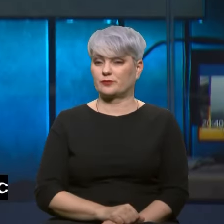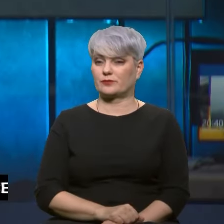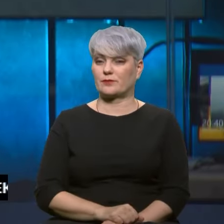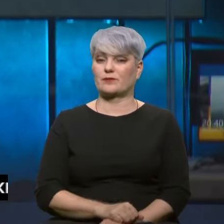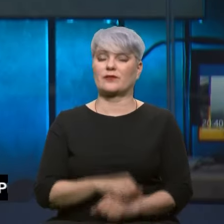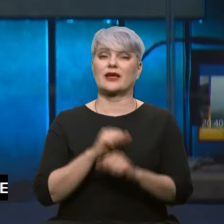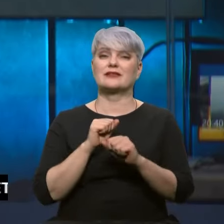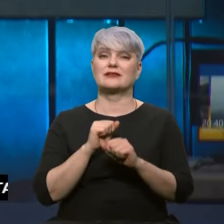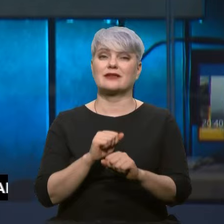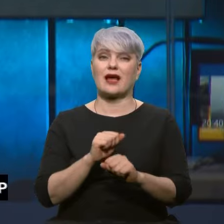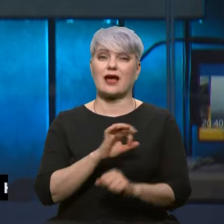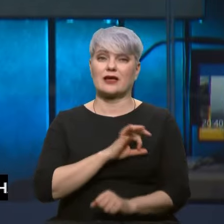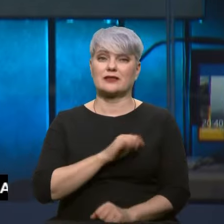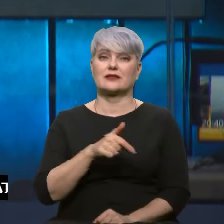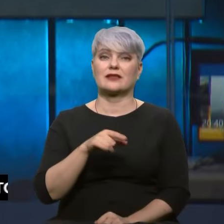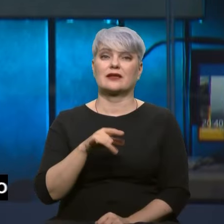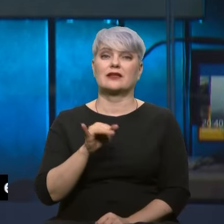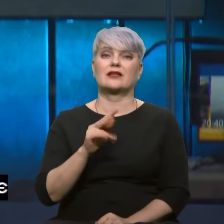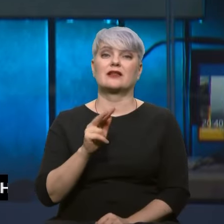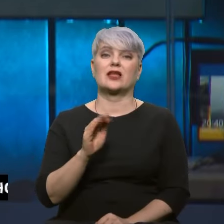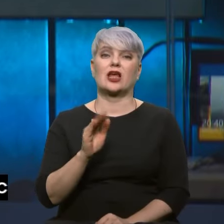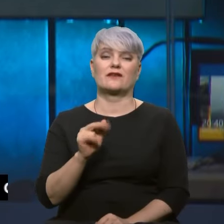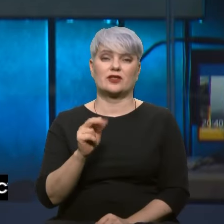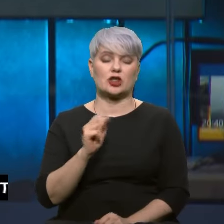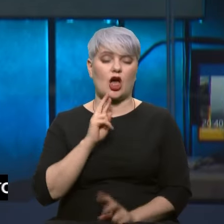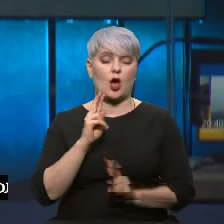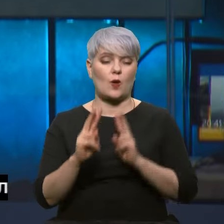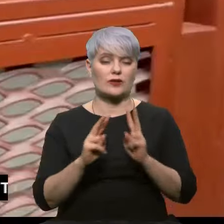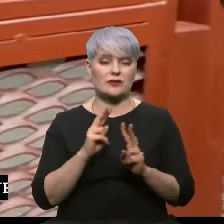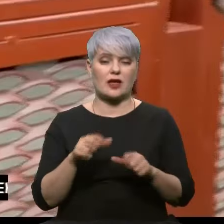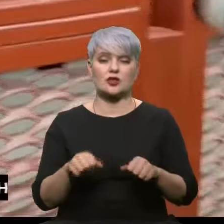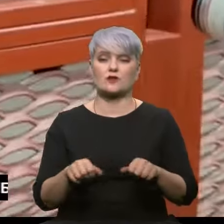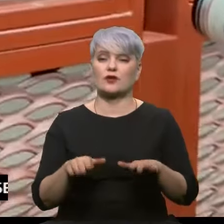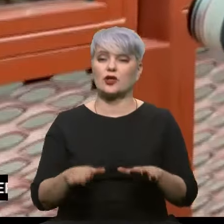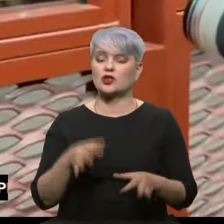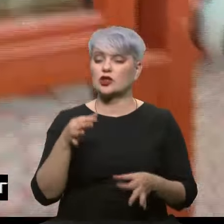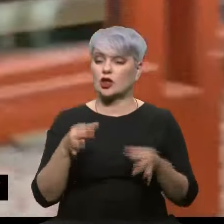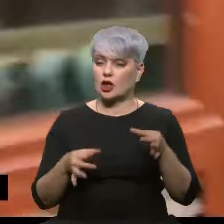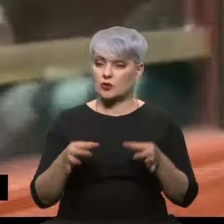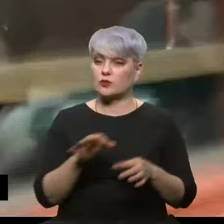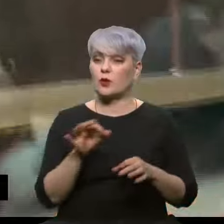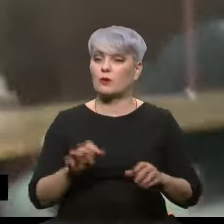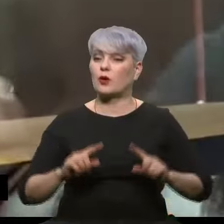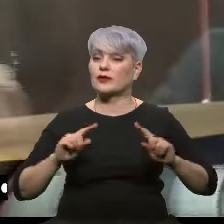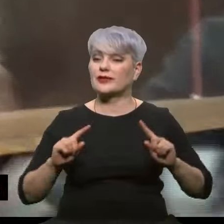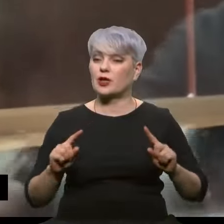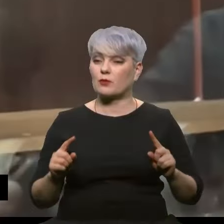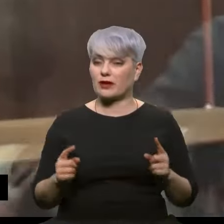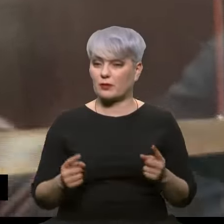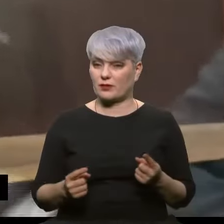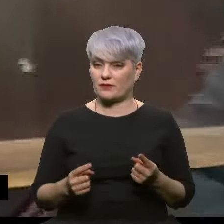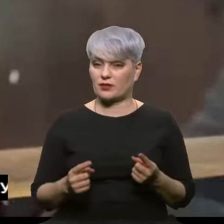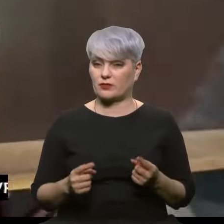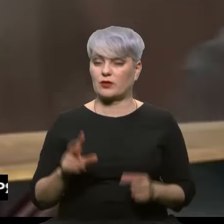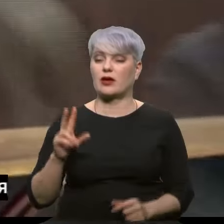Захист Романа Гринкевича оскаржив рішення суду про тримання його під вартою. Про це Суспільне повідомив адвокат Андрій Гунжал.